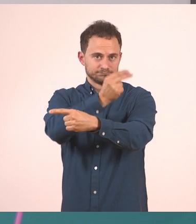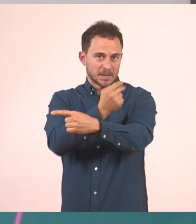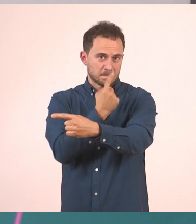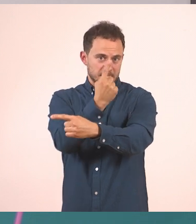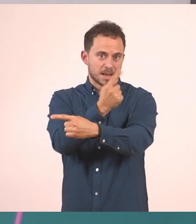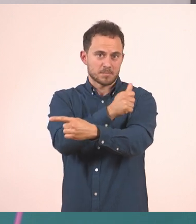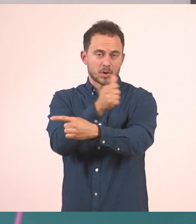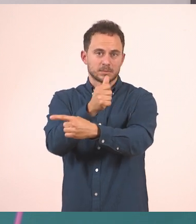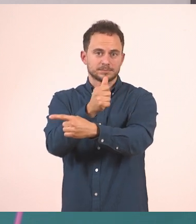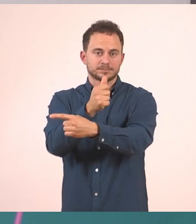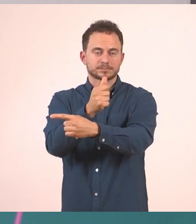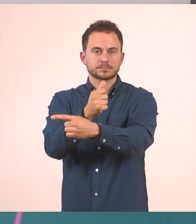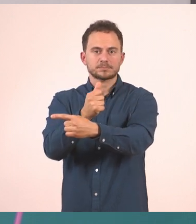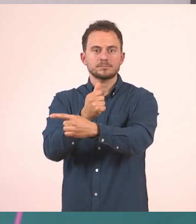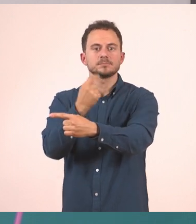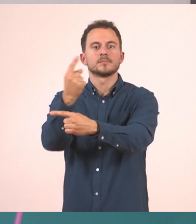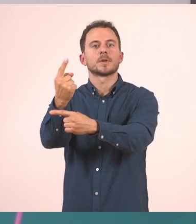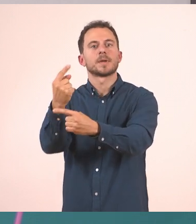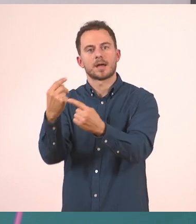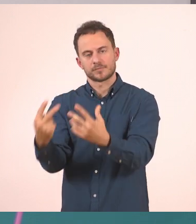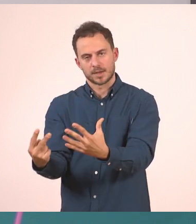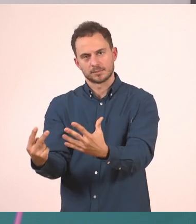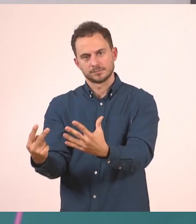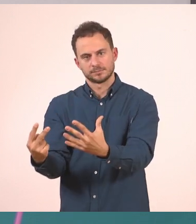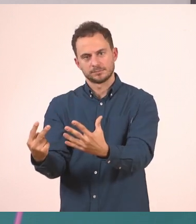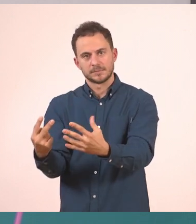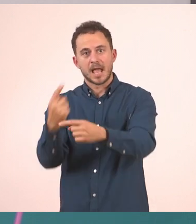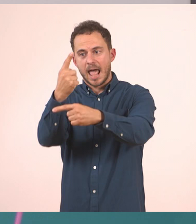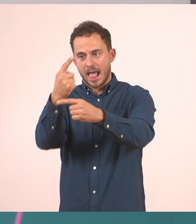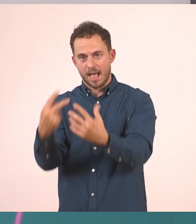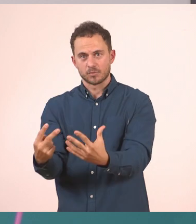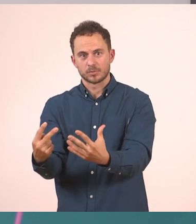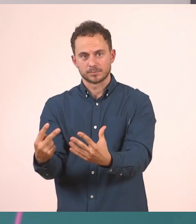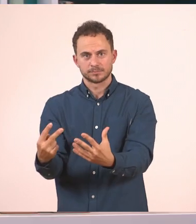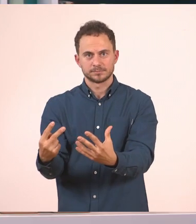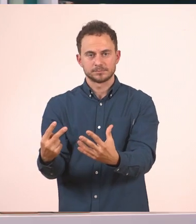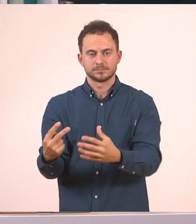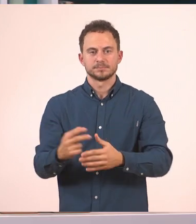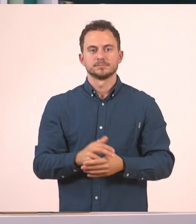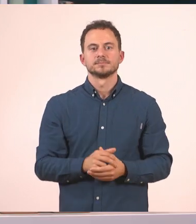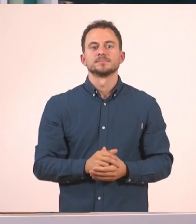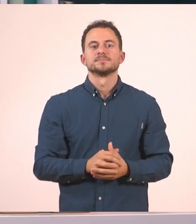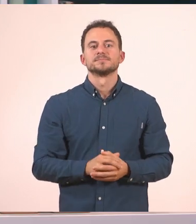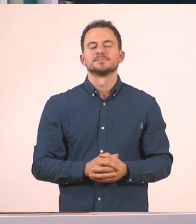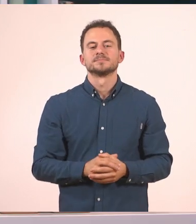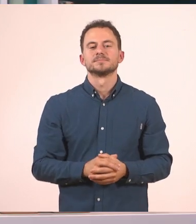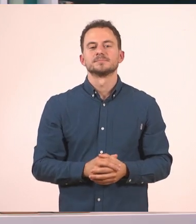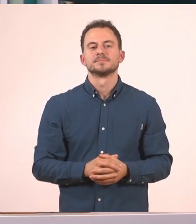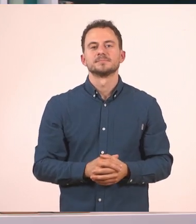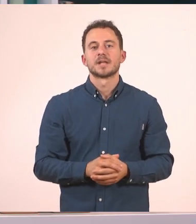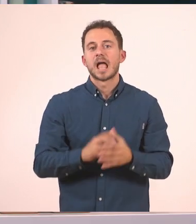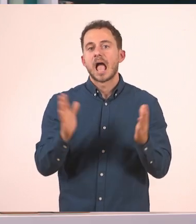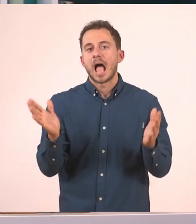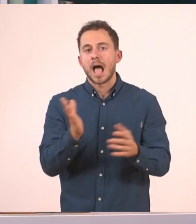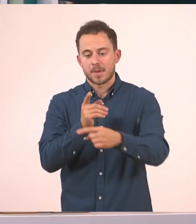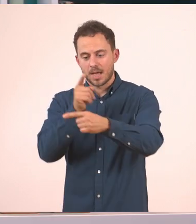χρωματίσαμε? Μία. Μία από τις 7. 1, 7. Και είπαμε, όταν έχει αριθμητή